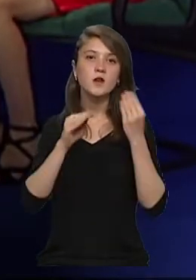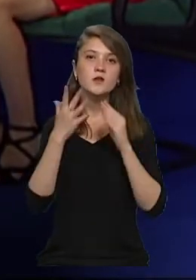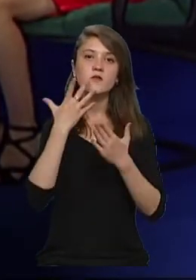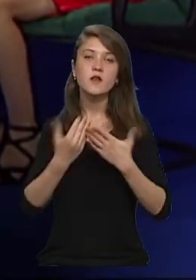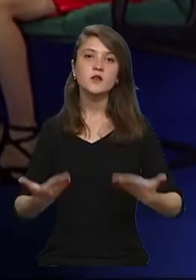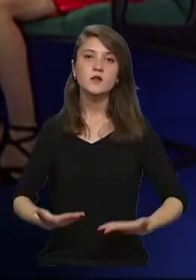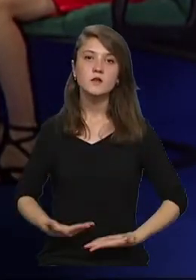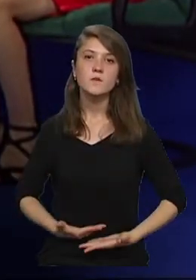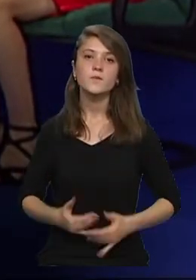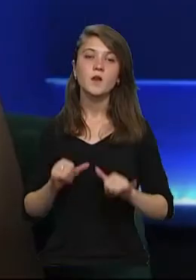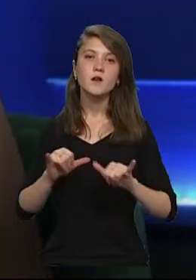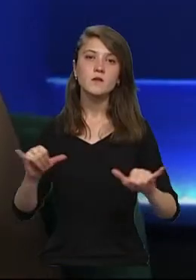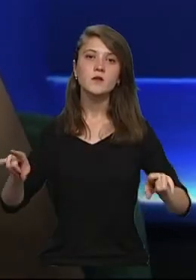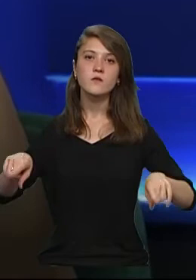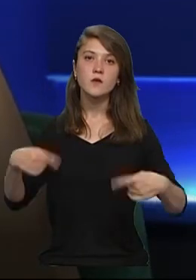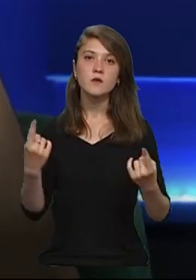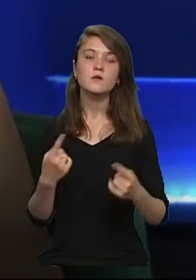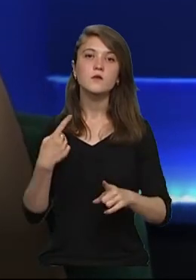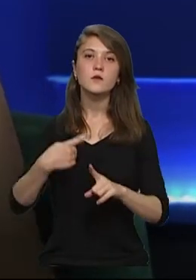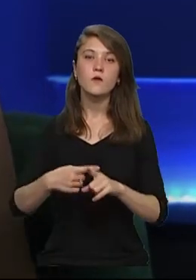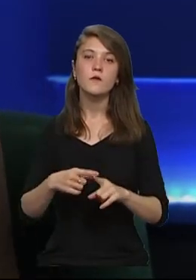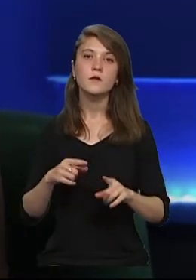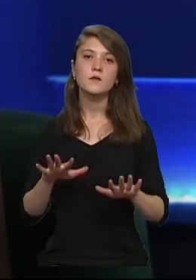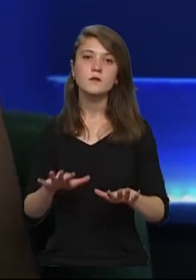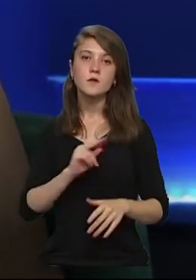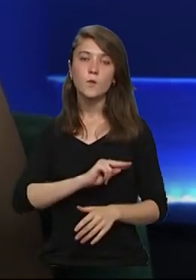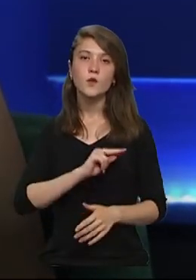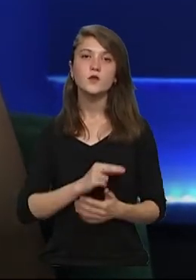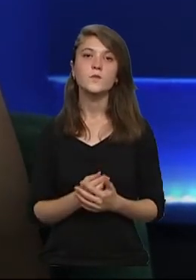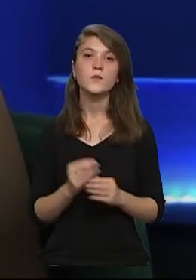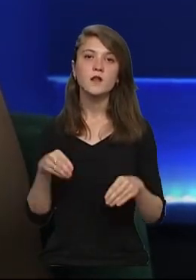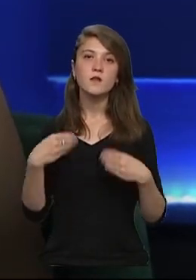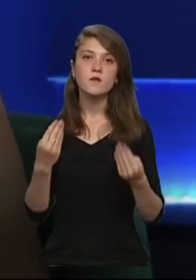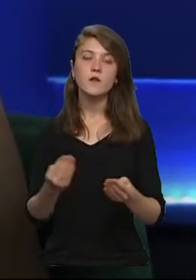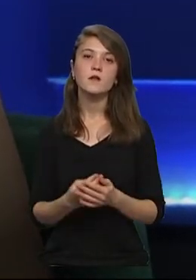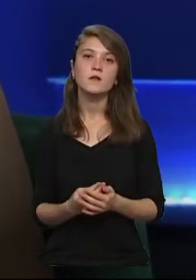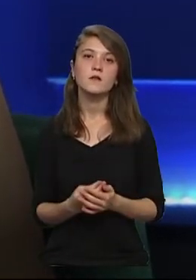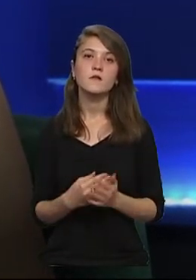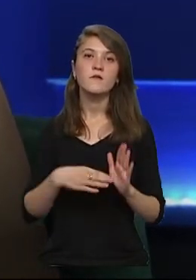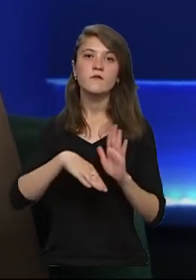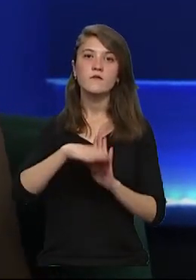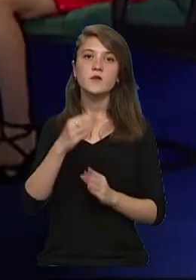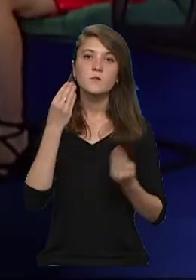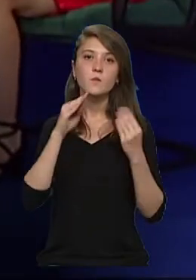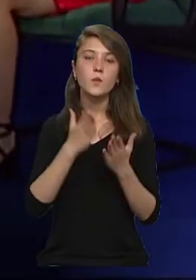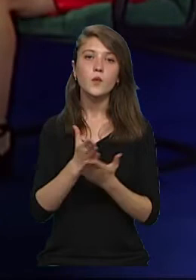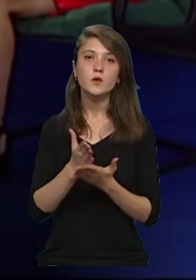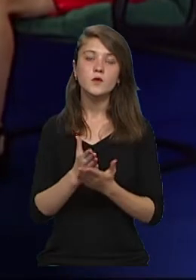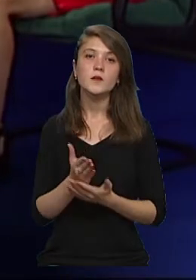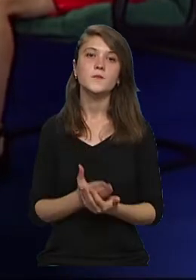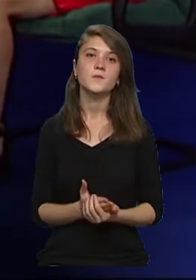життя, розвиватися, створювати додаткові робочі місця, надавати відповідні якісні послуги у всіх сферах,